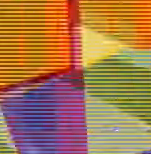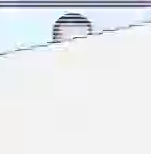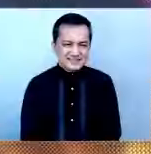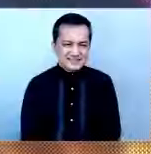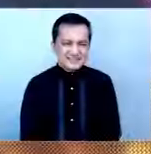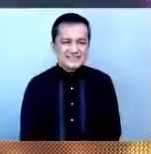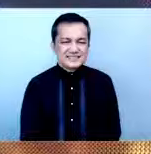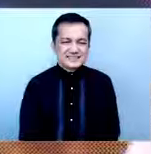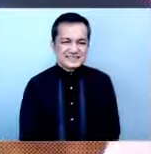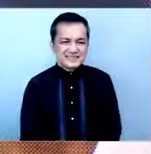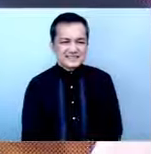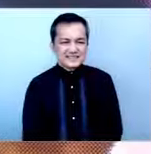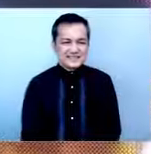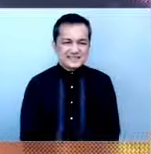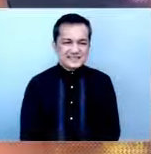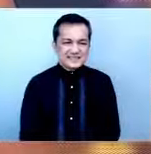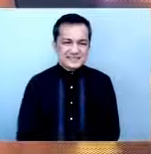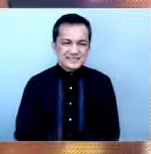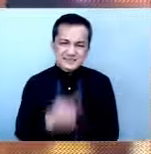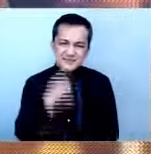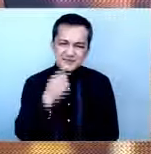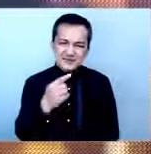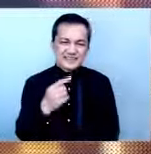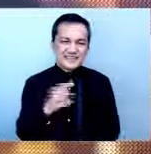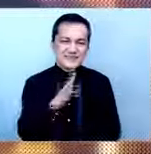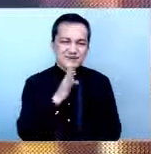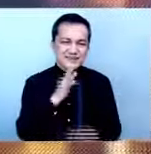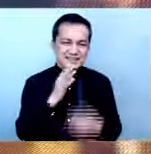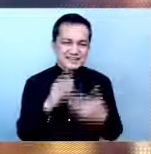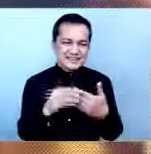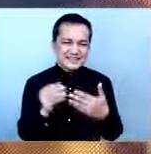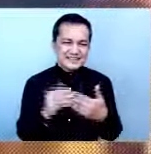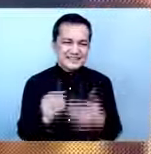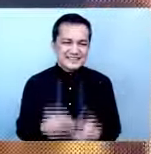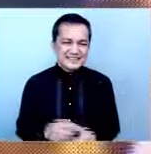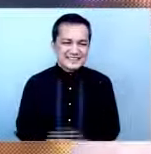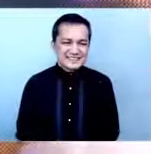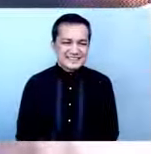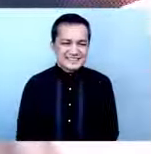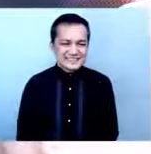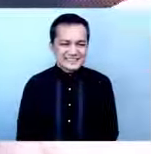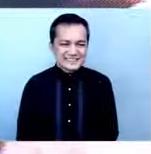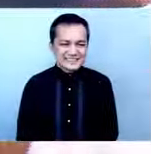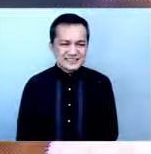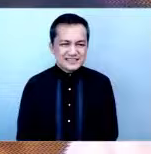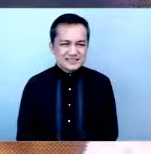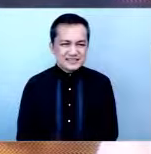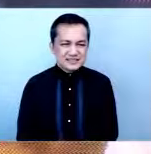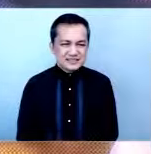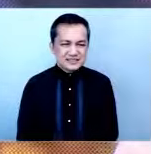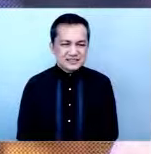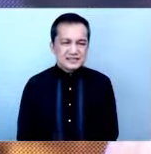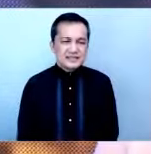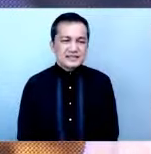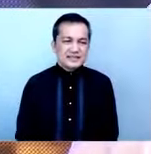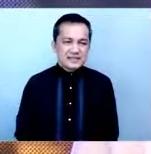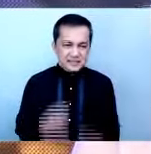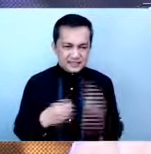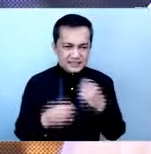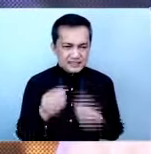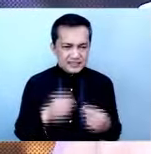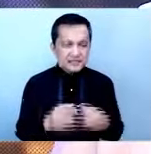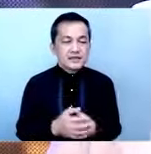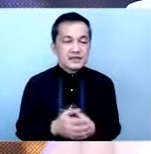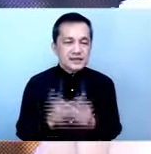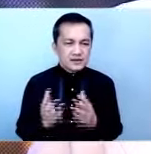Dolores Kakanin. Speaking in dollars. Hirap na trabaho natin. Dolores Kakanin. Go, kakanin naman talaga. At